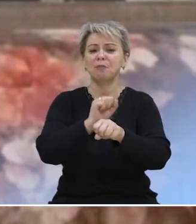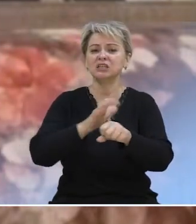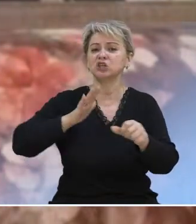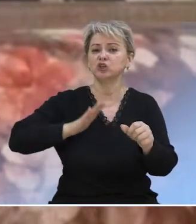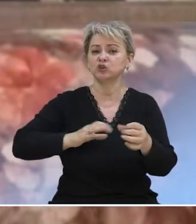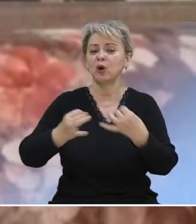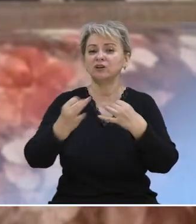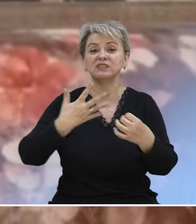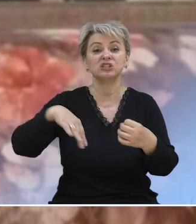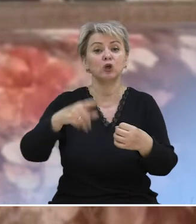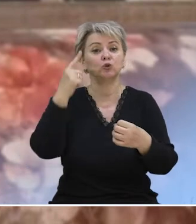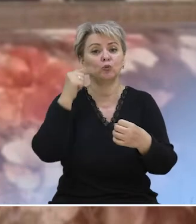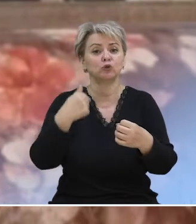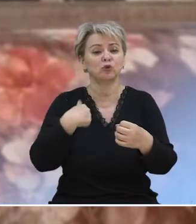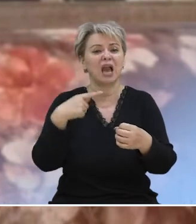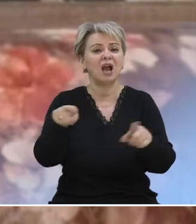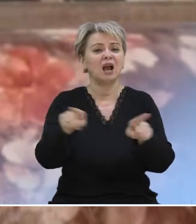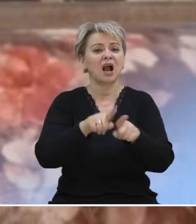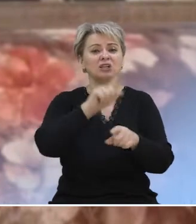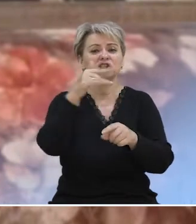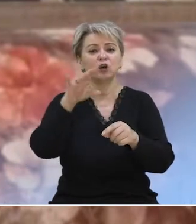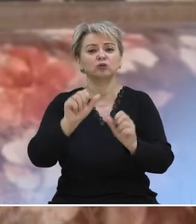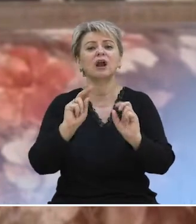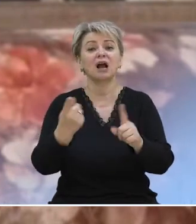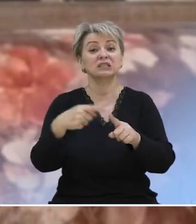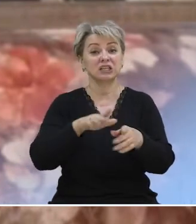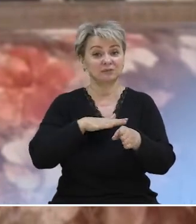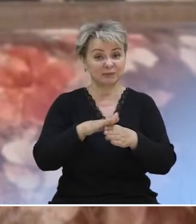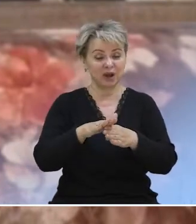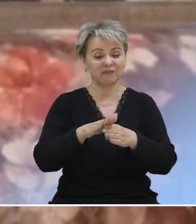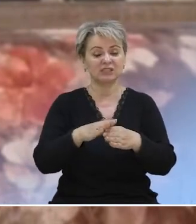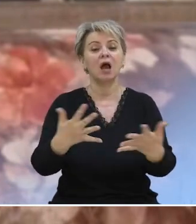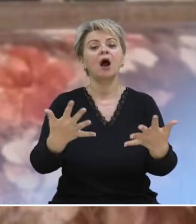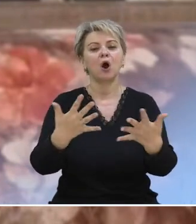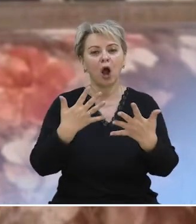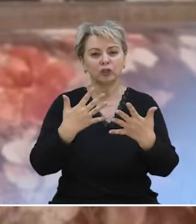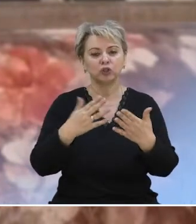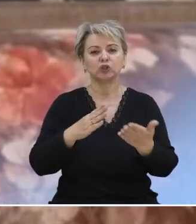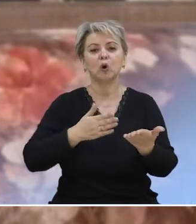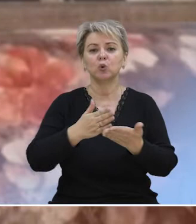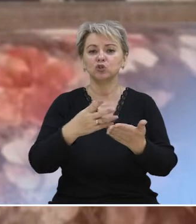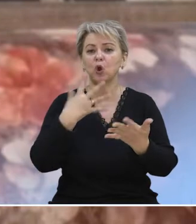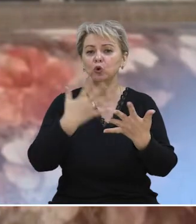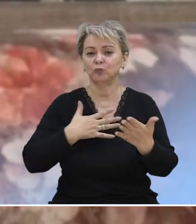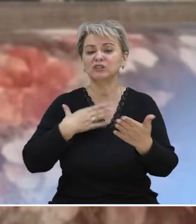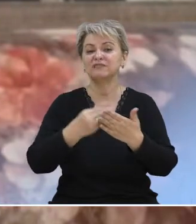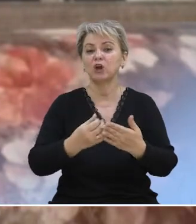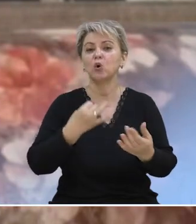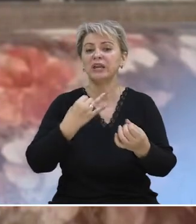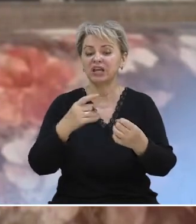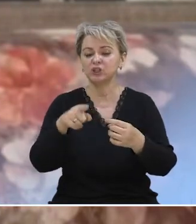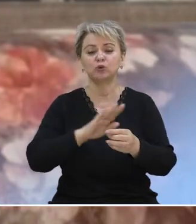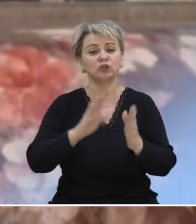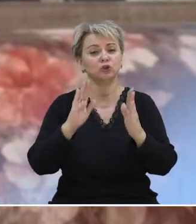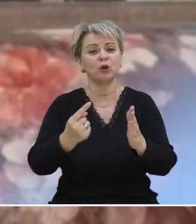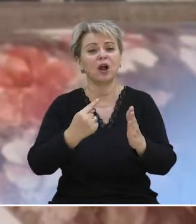паузы выдерживаю в речи, все считают меня занудой, как мне с этим справиться. Ну и, конечно же, курс «Люблю свою речь», он не только